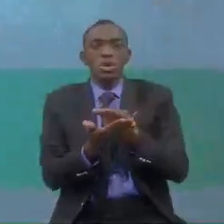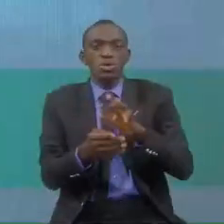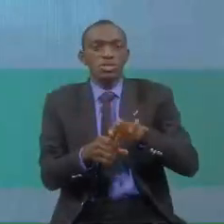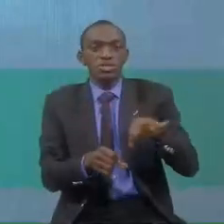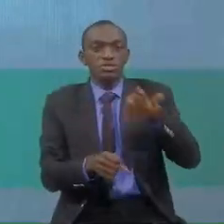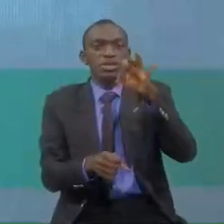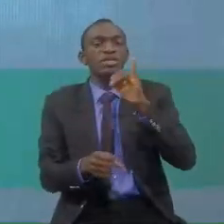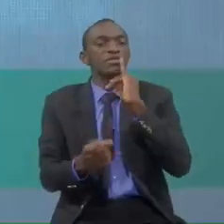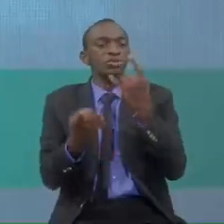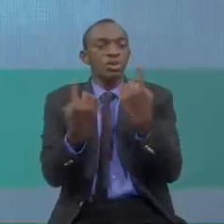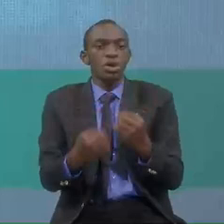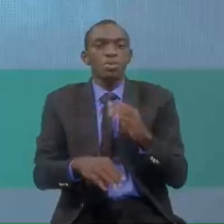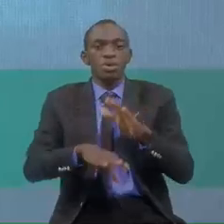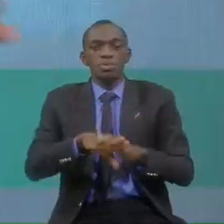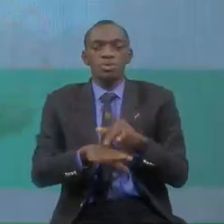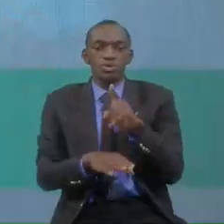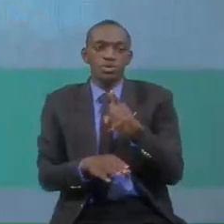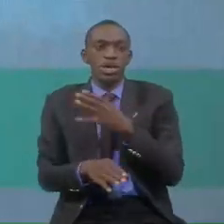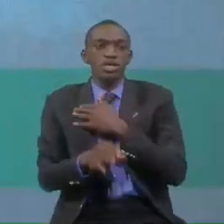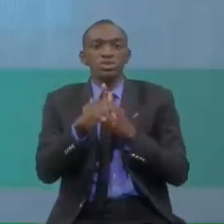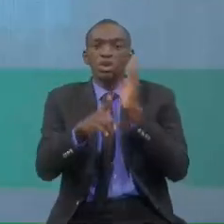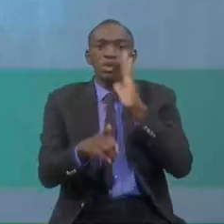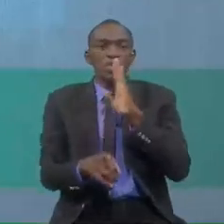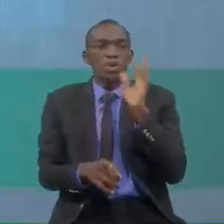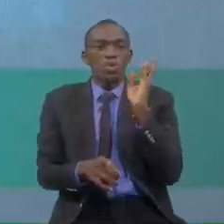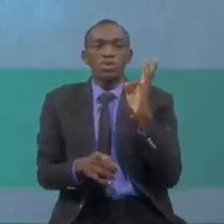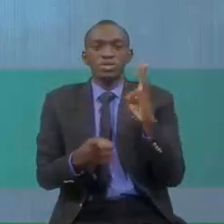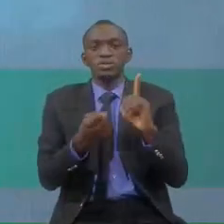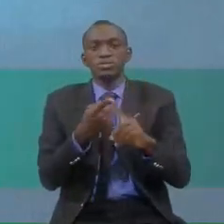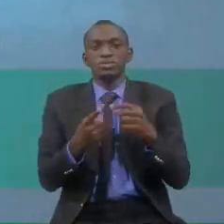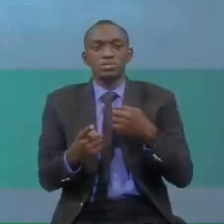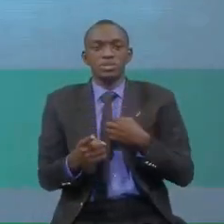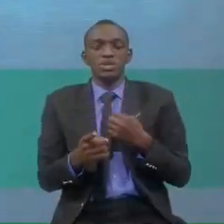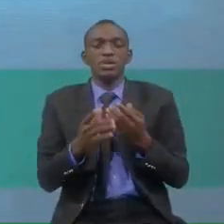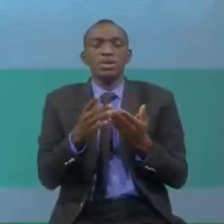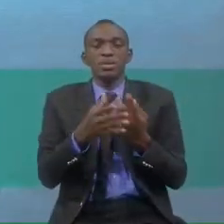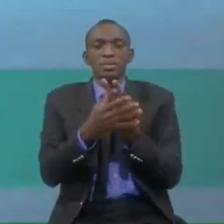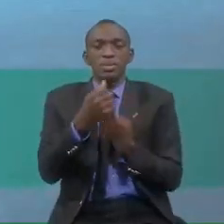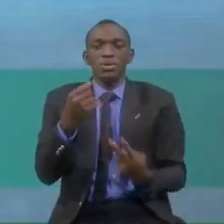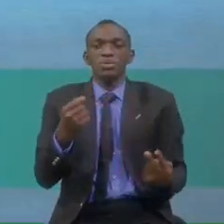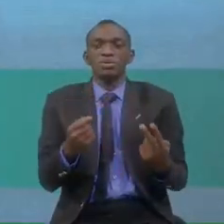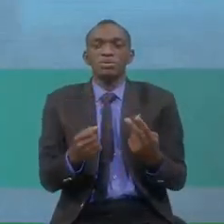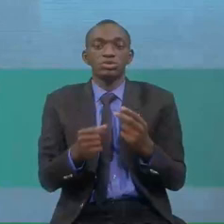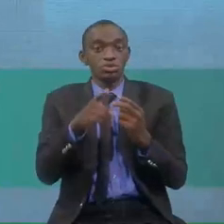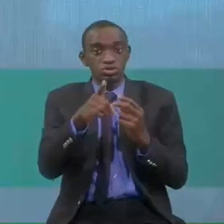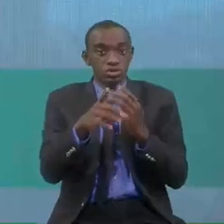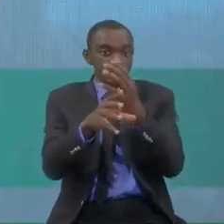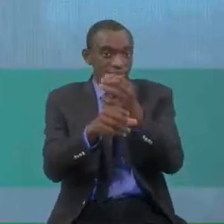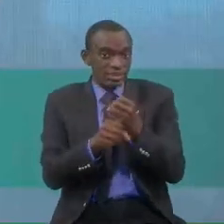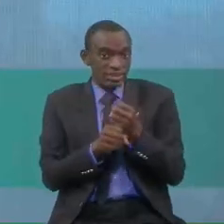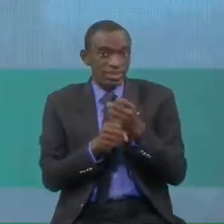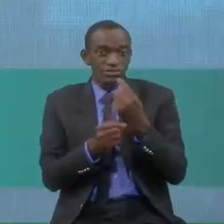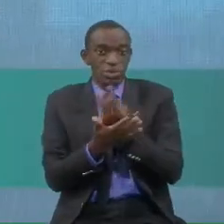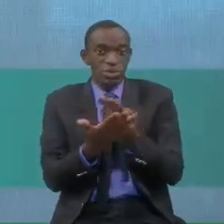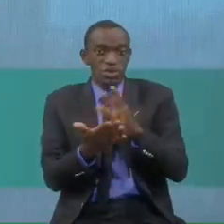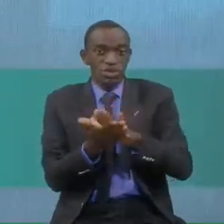Le Saint-Esprit est survenant sur vous et vous serez mes témoins à Jérusalem. Vous allez